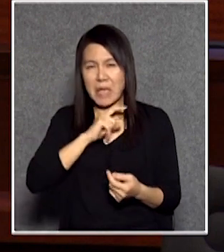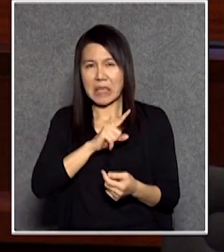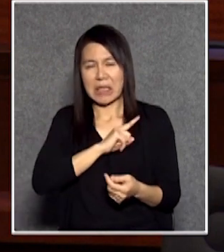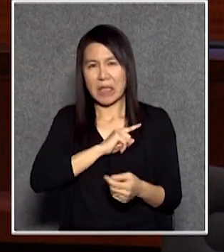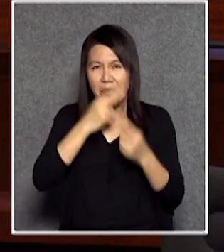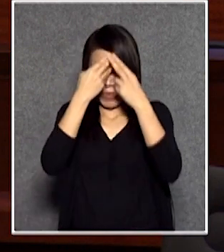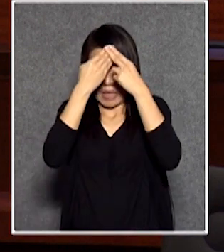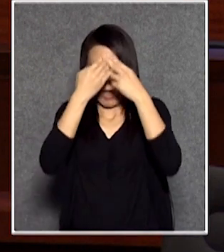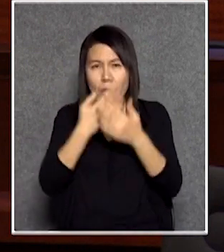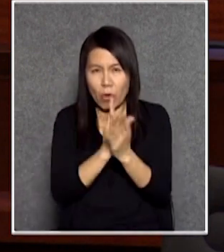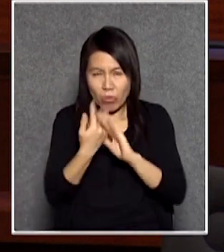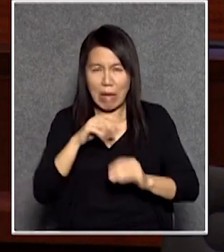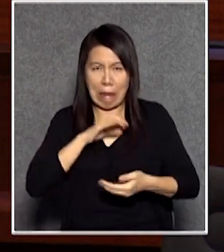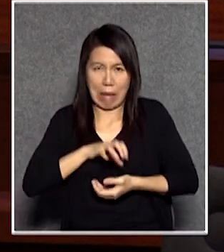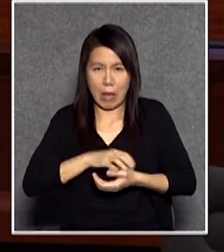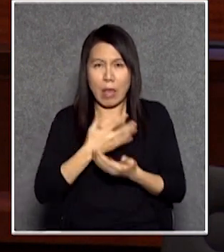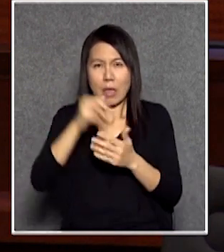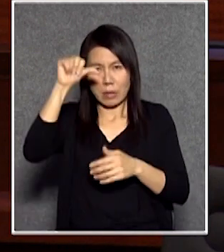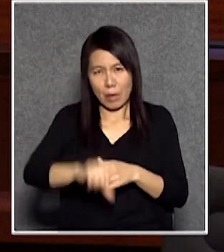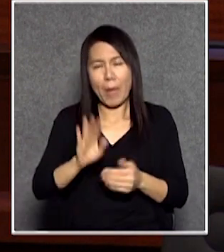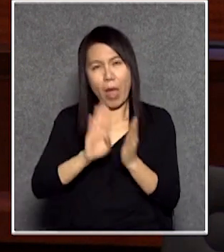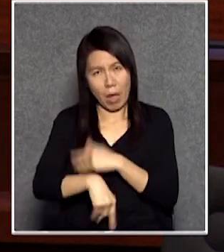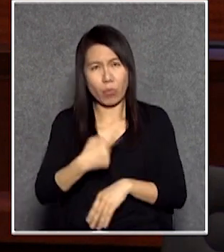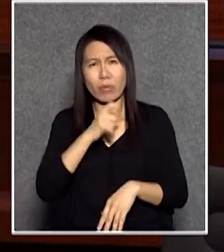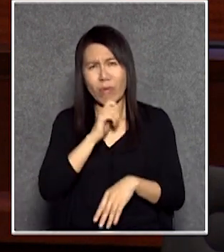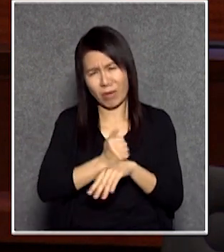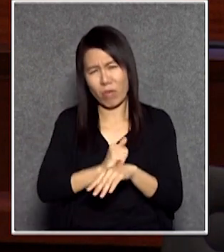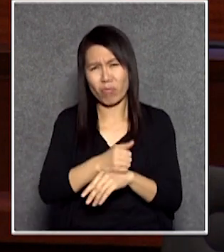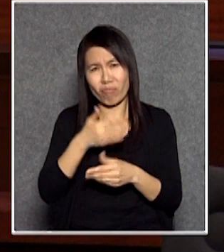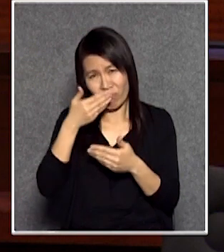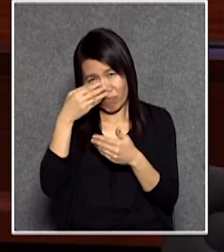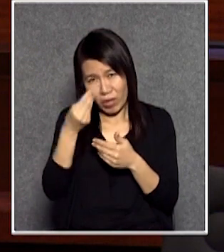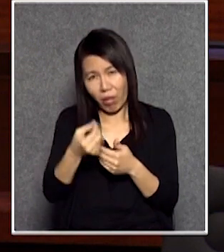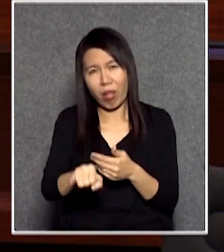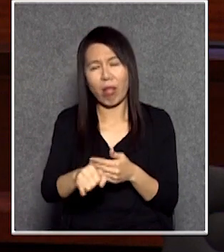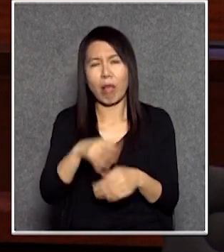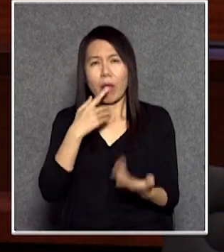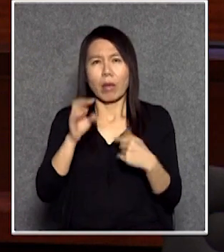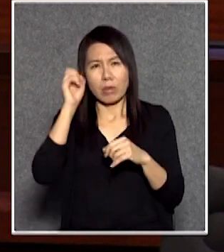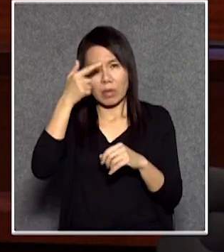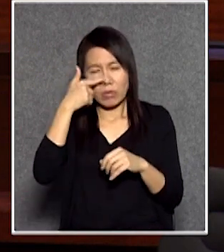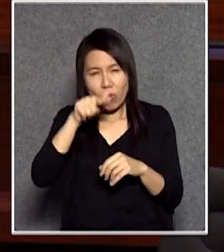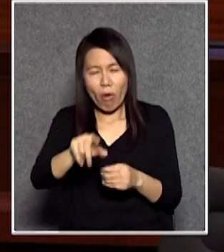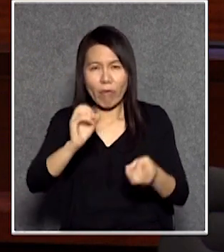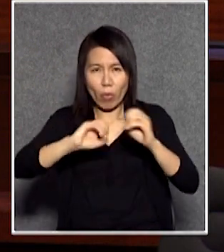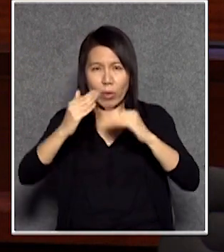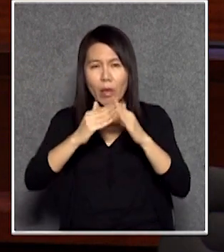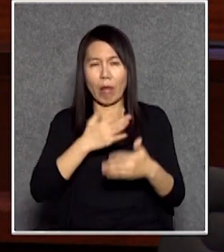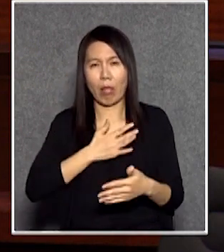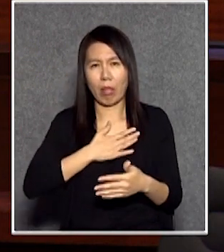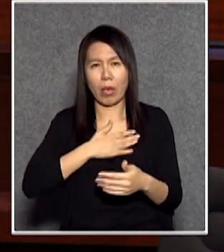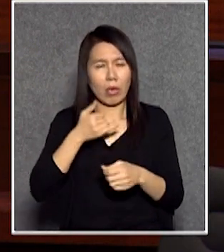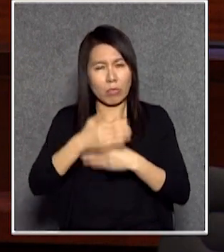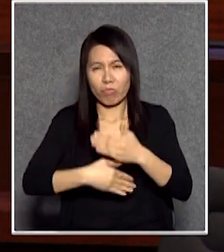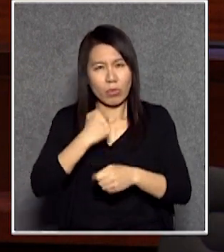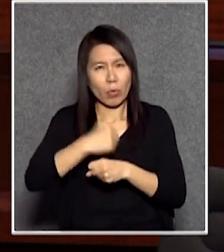壓力，失敗以後還有機會三餐不繼，自然對創新科技裹足不前。2011